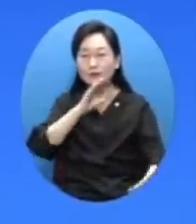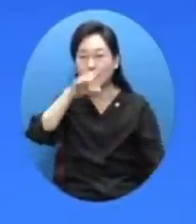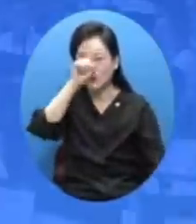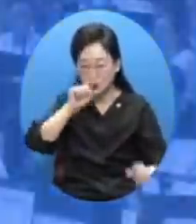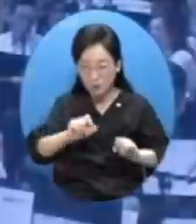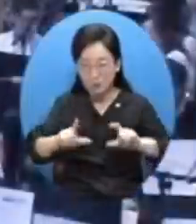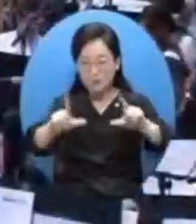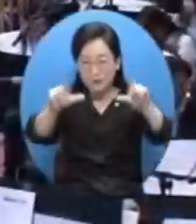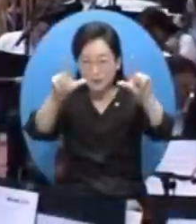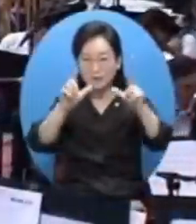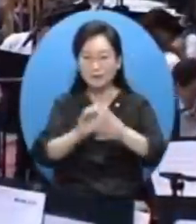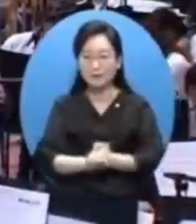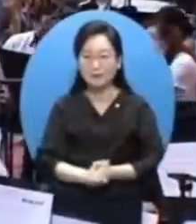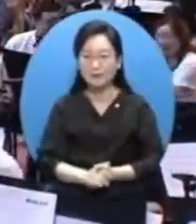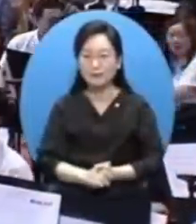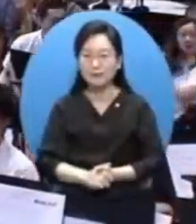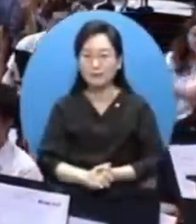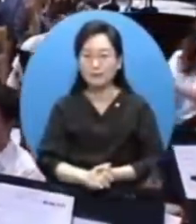참으로 좋은 날입니다